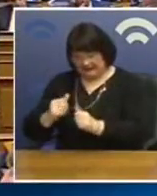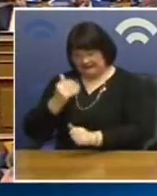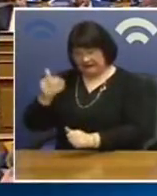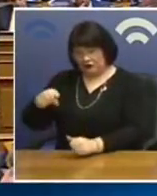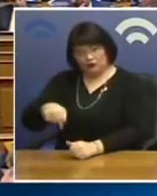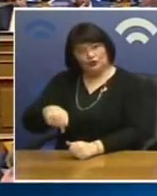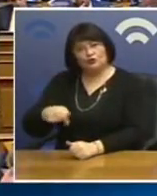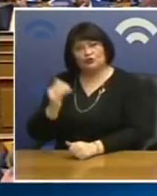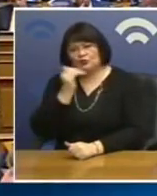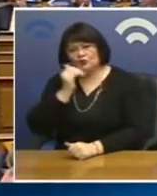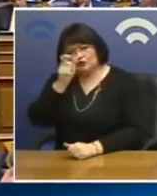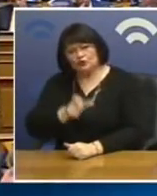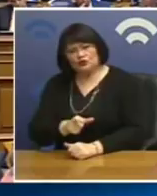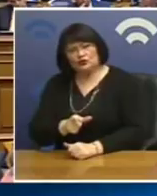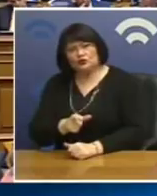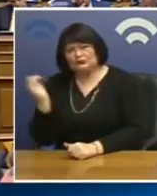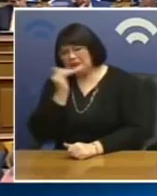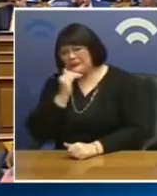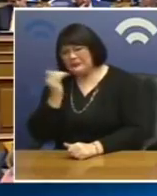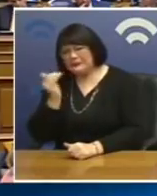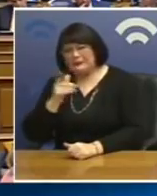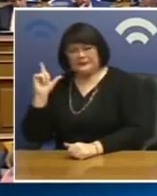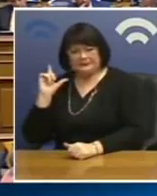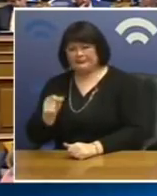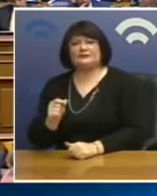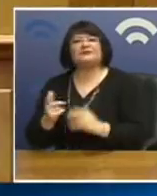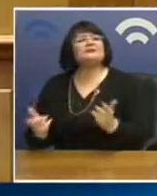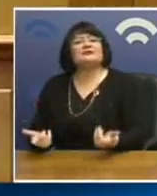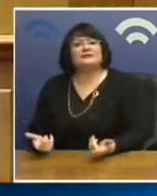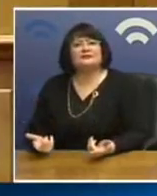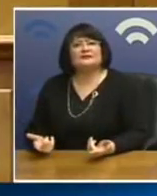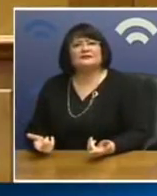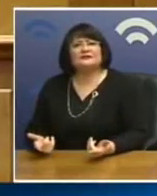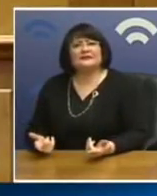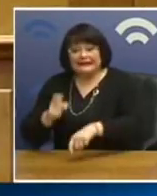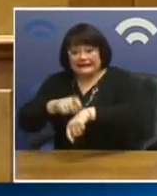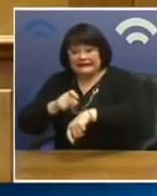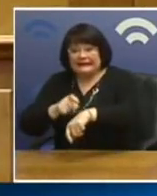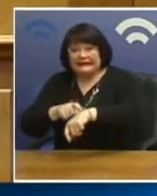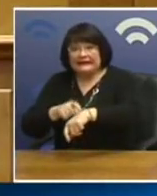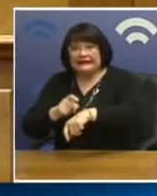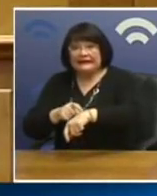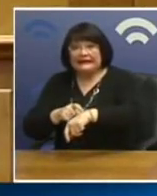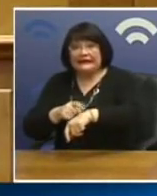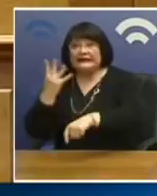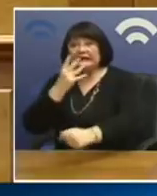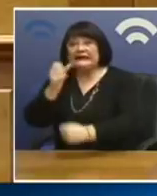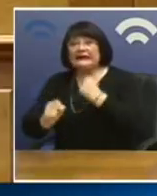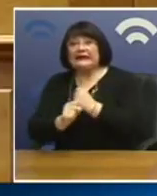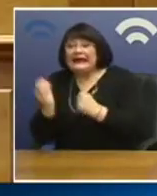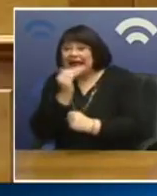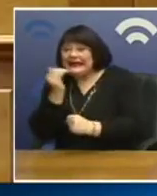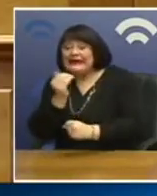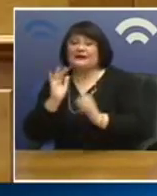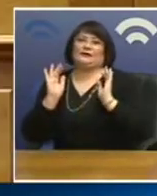σπεύδεται με μεγάλη ταχύτητα να κερδίσετε το χαμένο χρόνο των 4 ετών και